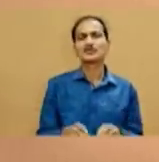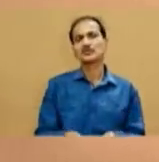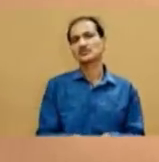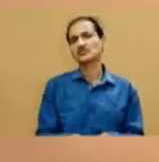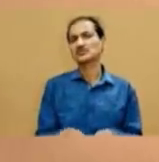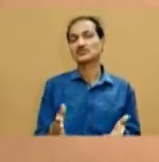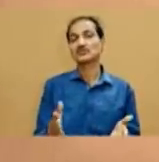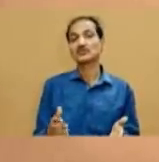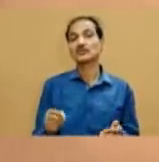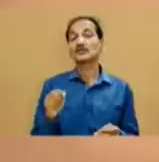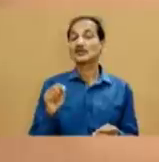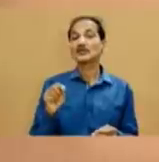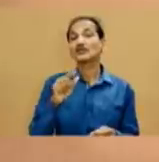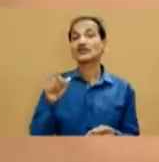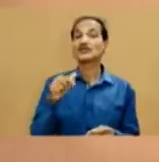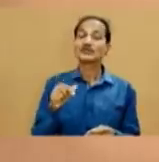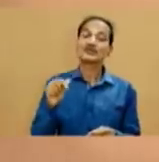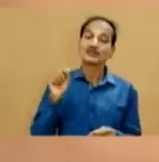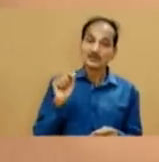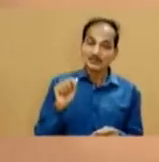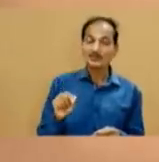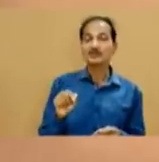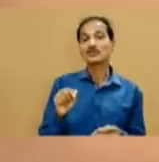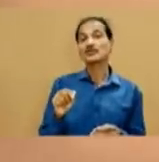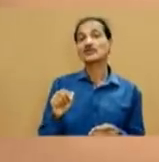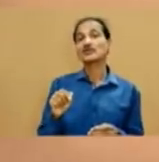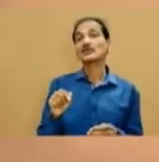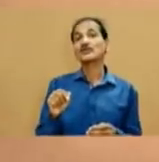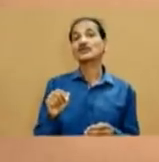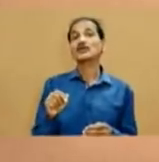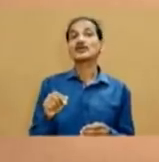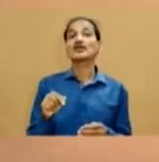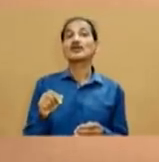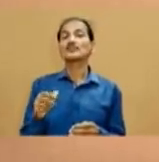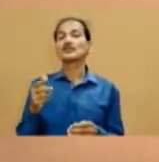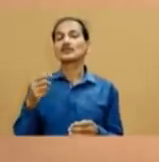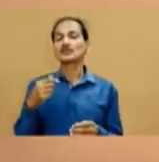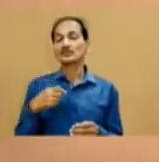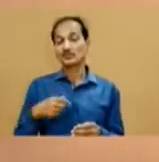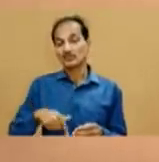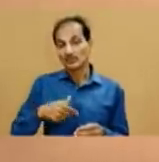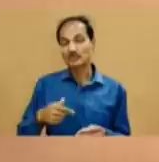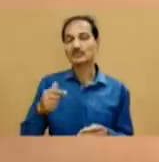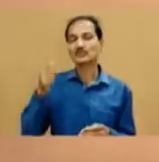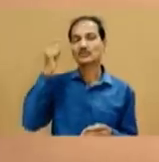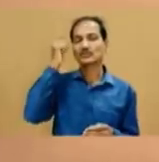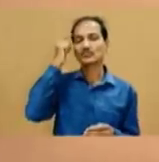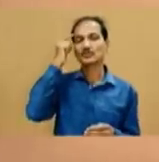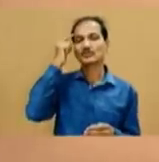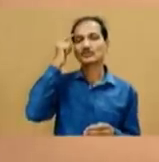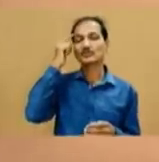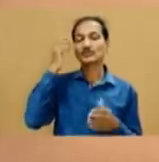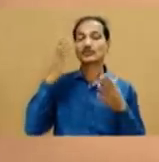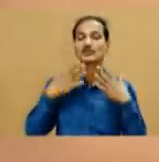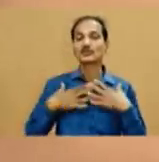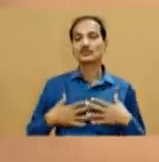ଯଦି ଆମେ କୋଭିଡ଼କୁ ପରାସ୍ତ କରିବା ତାହେଲେ ପ୍ରଥମ କଥା ମନକୁ ଶାନ୍ତ ରଖିବା। ମନ ଶାନ୍ତ ରହିଲେ